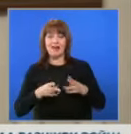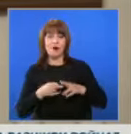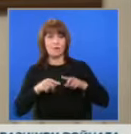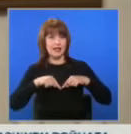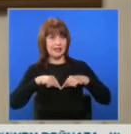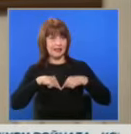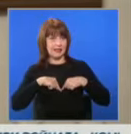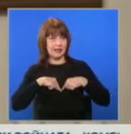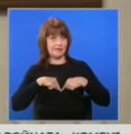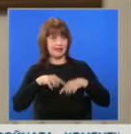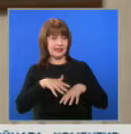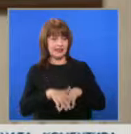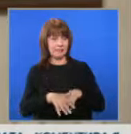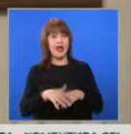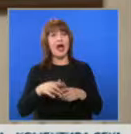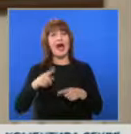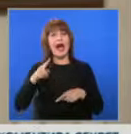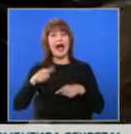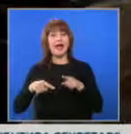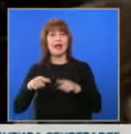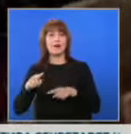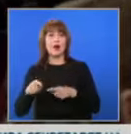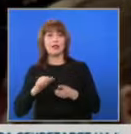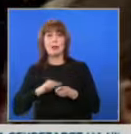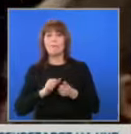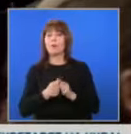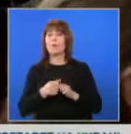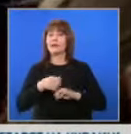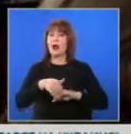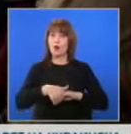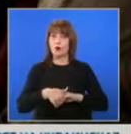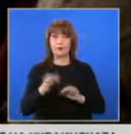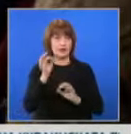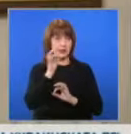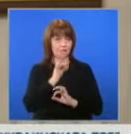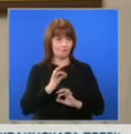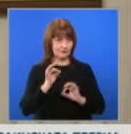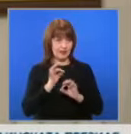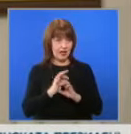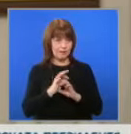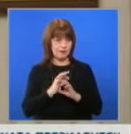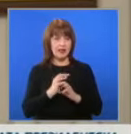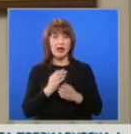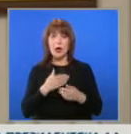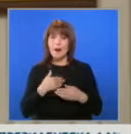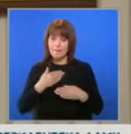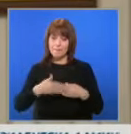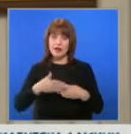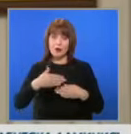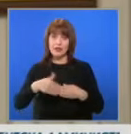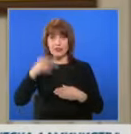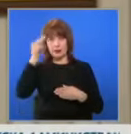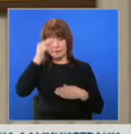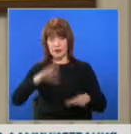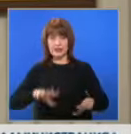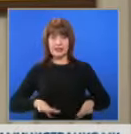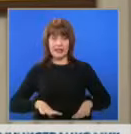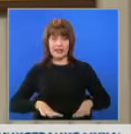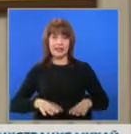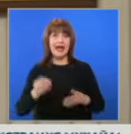съдебната система, регулаторите, борбата с корупцията нямаме. Приоритетите на българските граждани